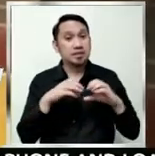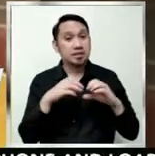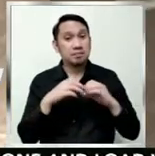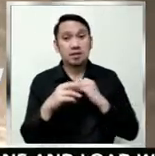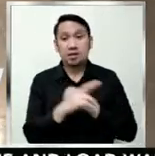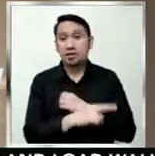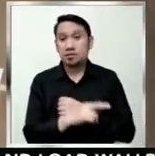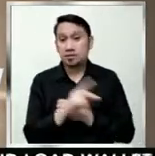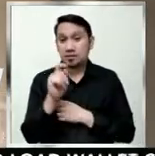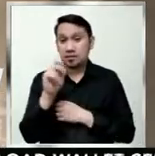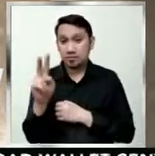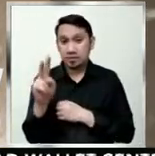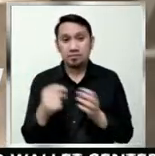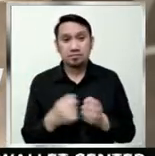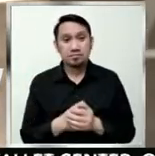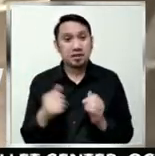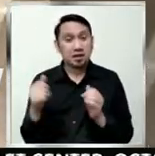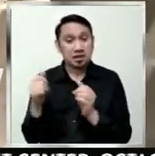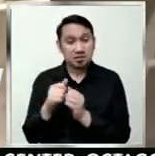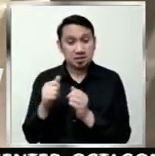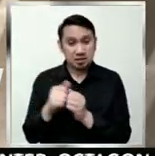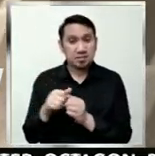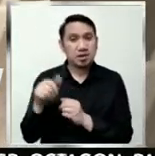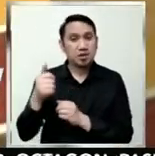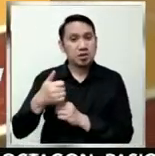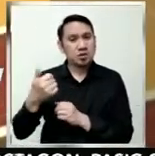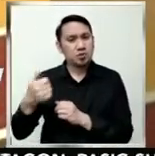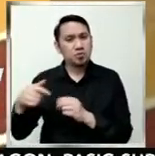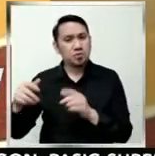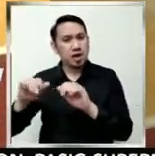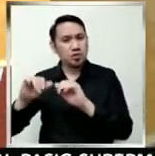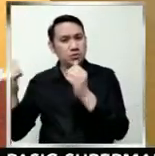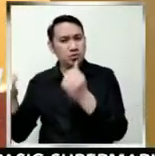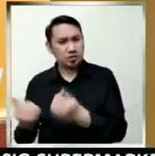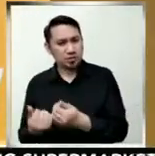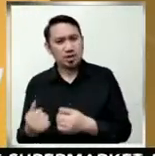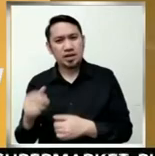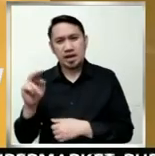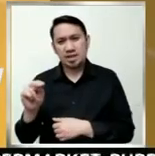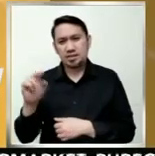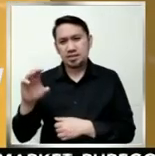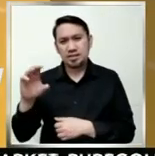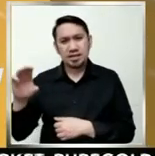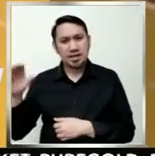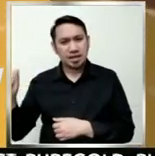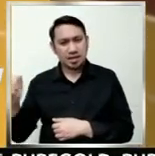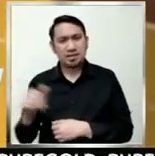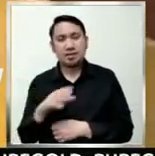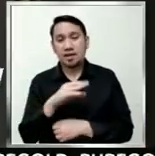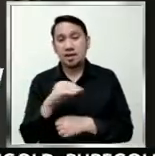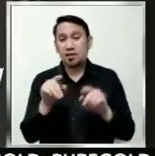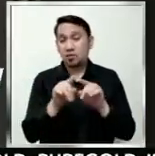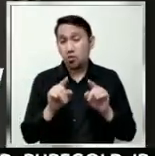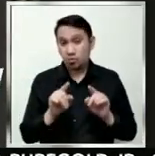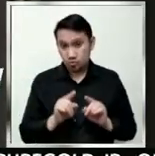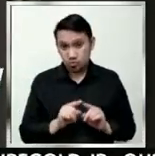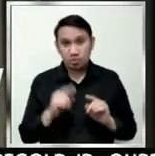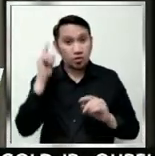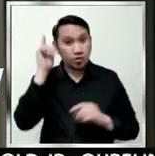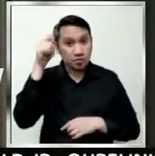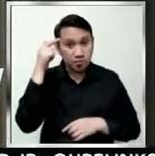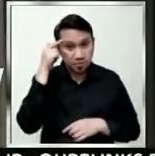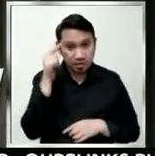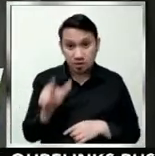Synergy, katuwang ang National Collegiate Athletic Association o NCAA at City Government of Tarlac. Nagbahagi